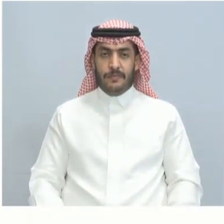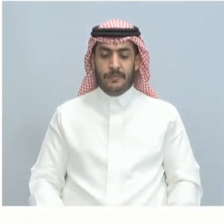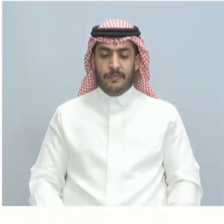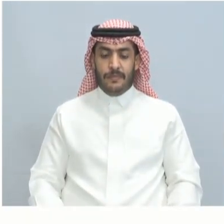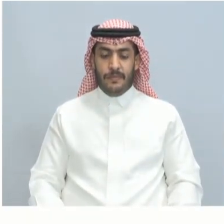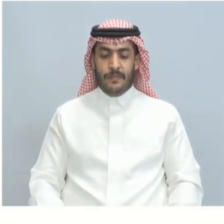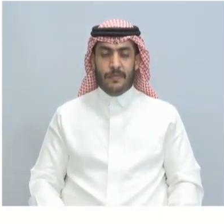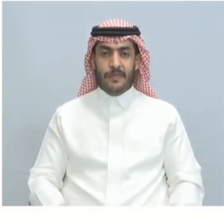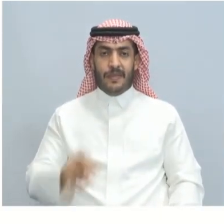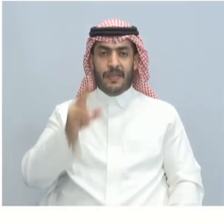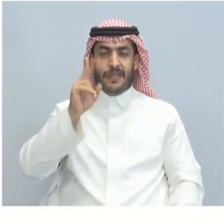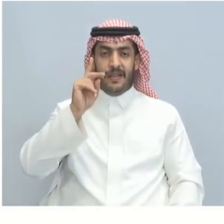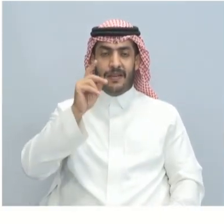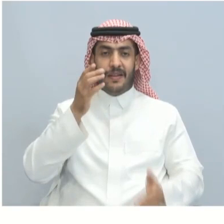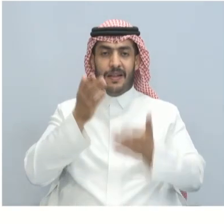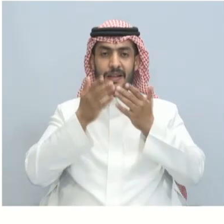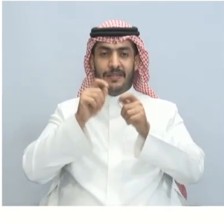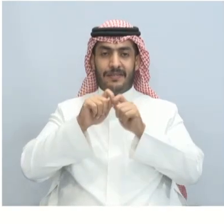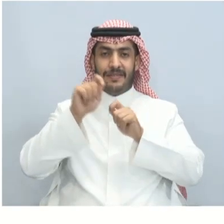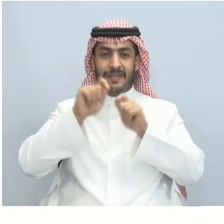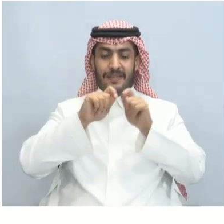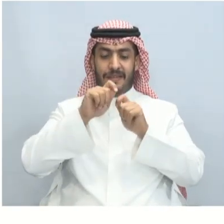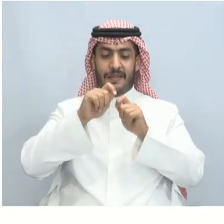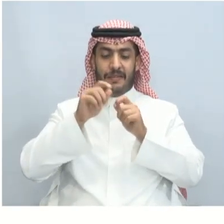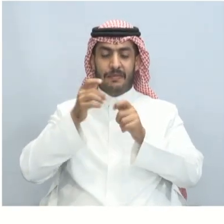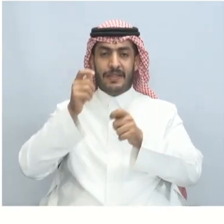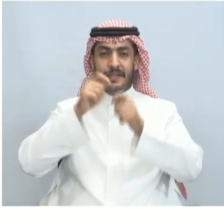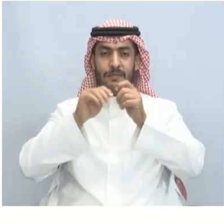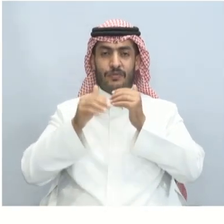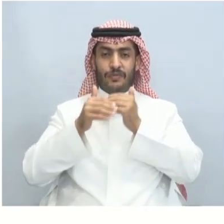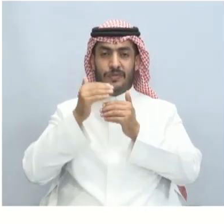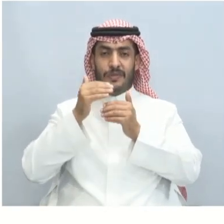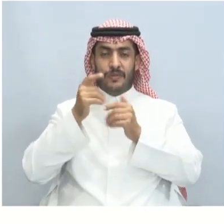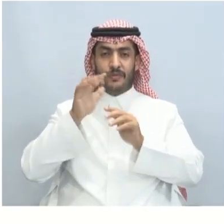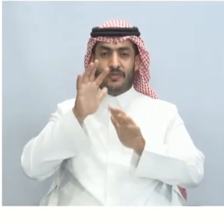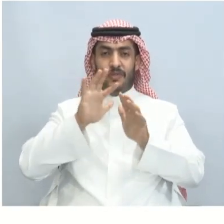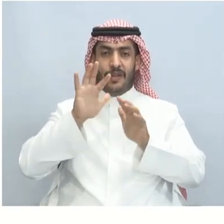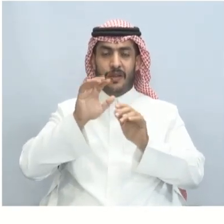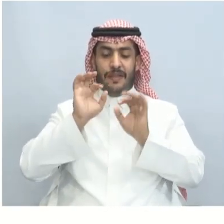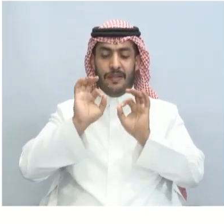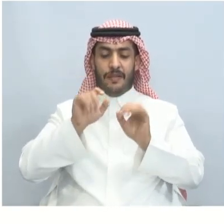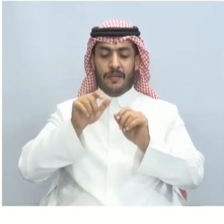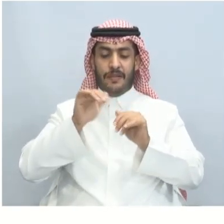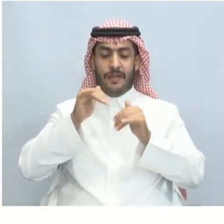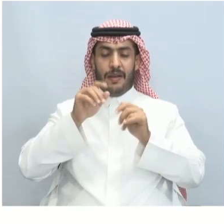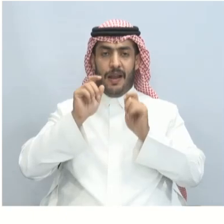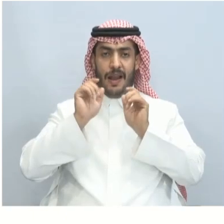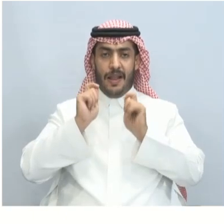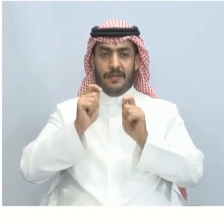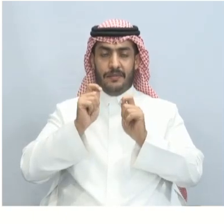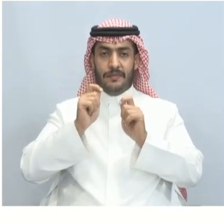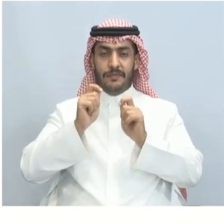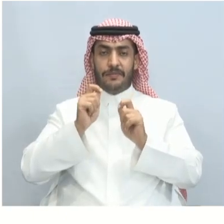الموقع السؤال الثاني قارن قياسات قطعه التصميم الجديده وشكلها ووضعها في الوضع الاصلي